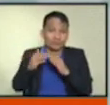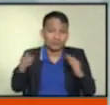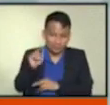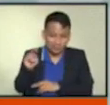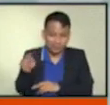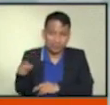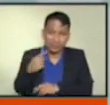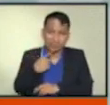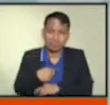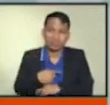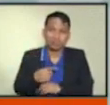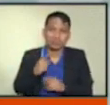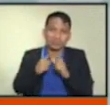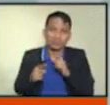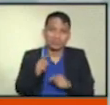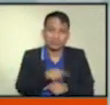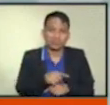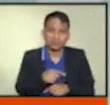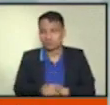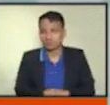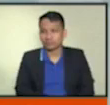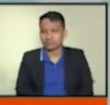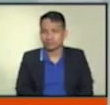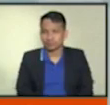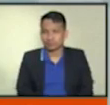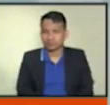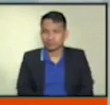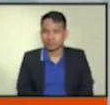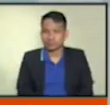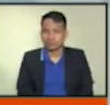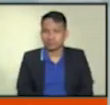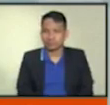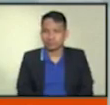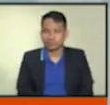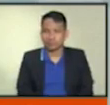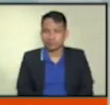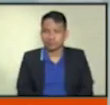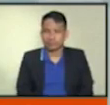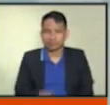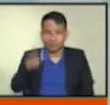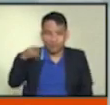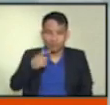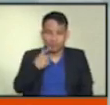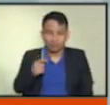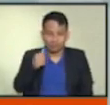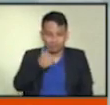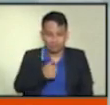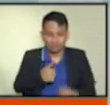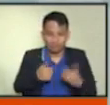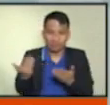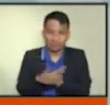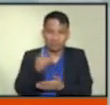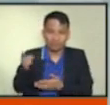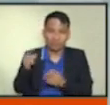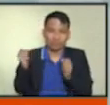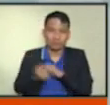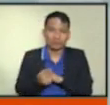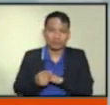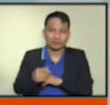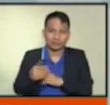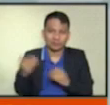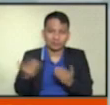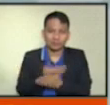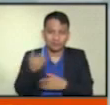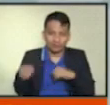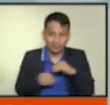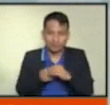noong November, nag-uusap pa sila ng babae din yan. Wala akong babae. Anong pinaparinig ko pa sa'yo? Sabi ko sa'yo, magbago ka na. Bagong taon na,